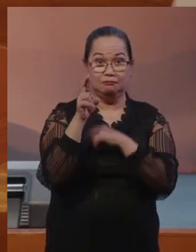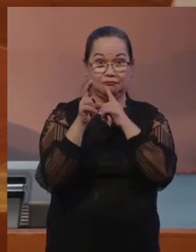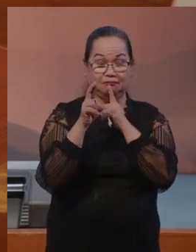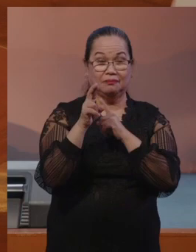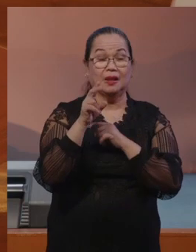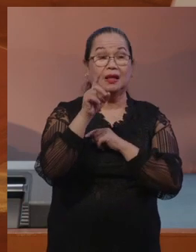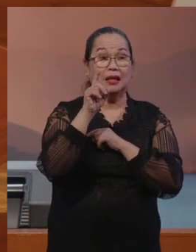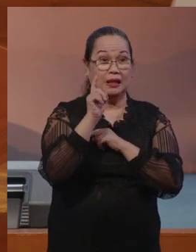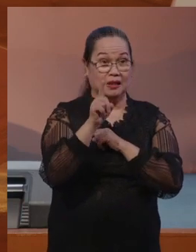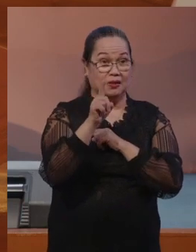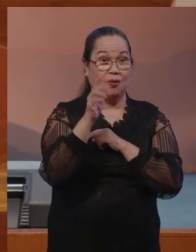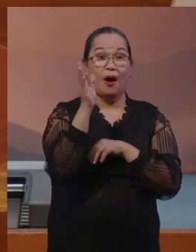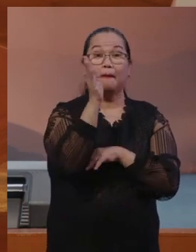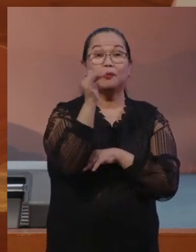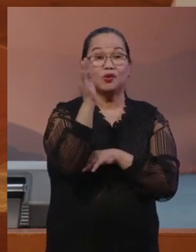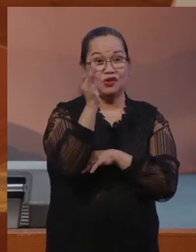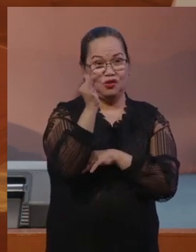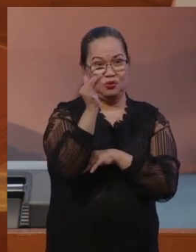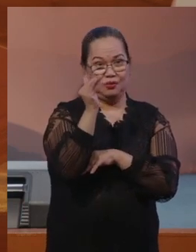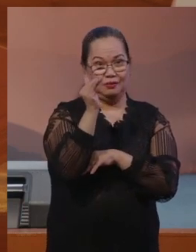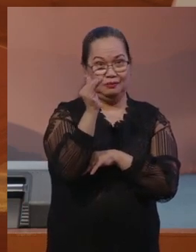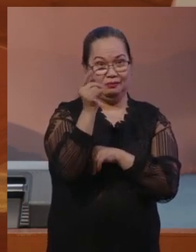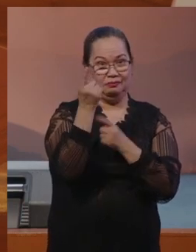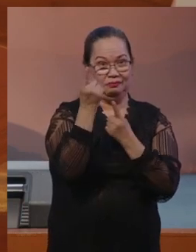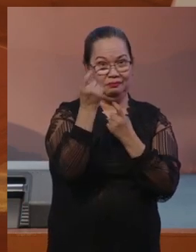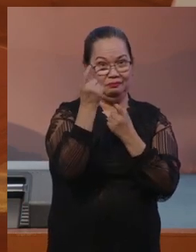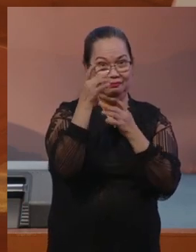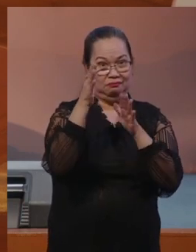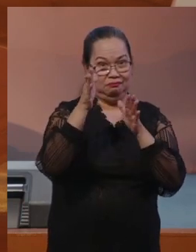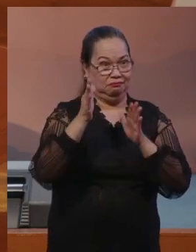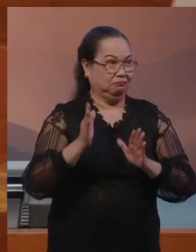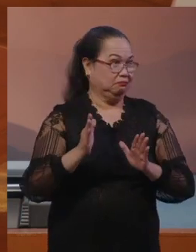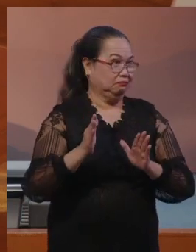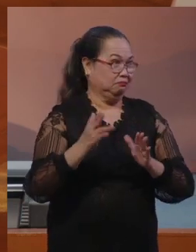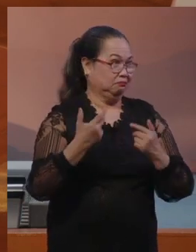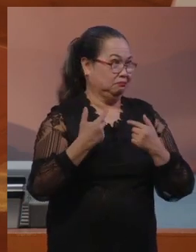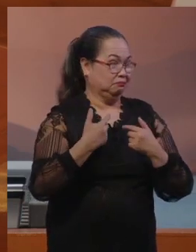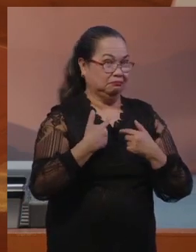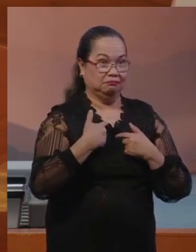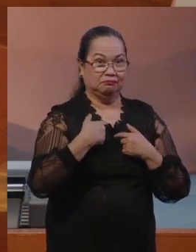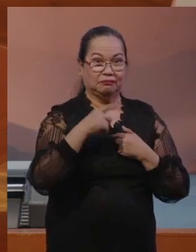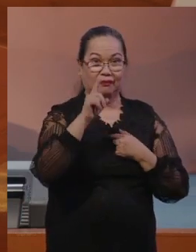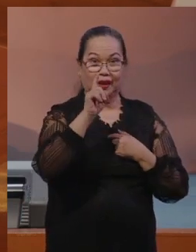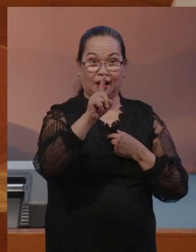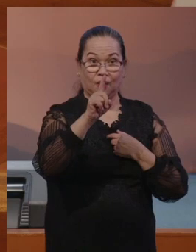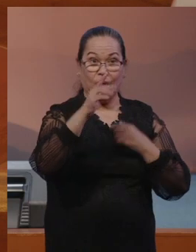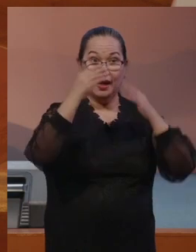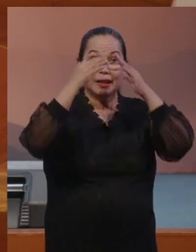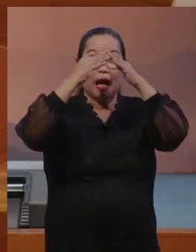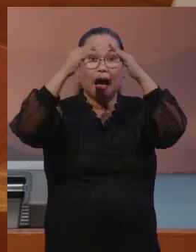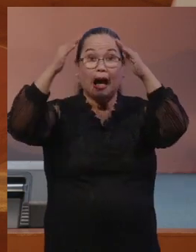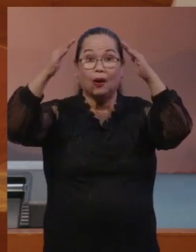ay isang prostitute at meron siyang isang